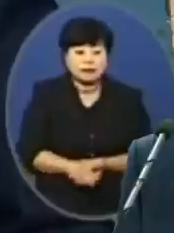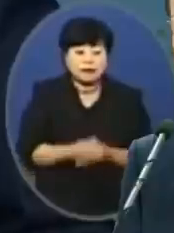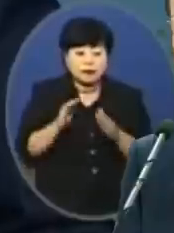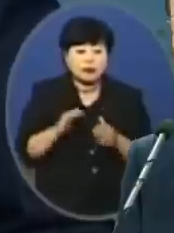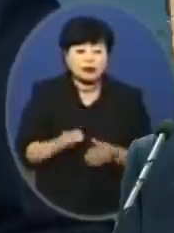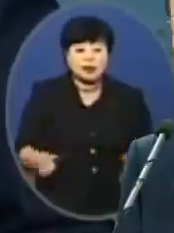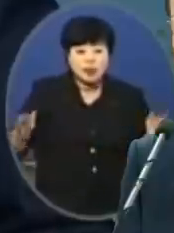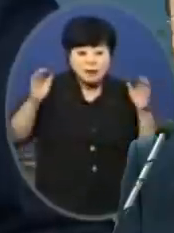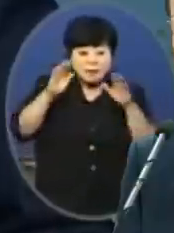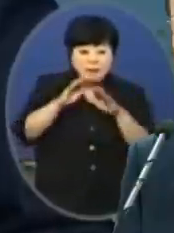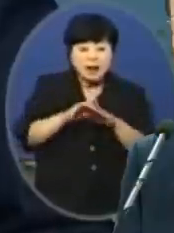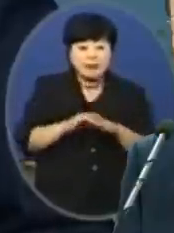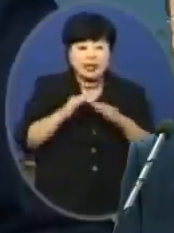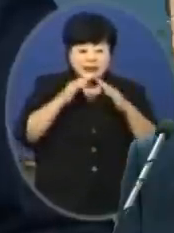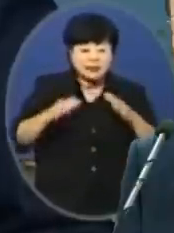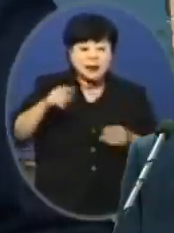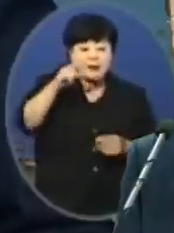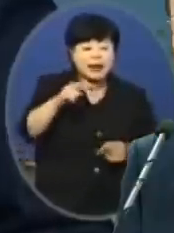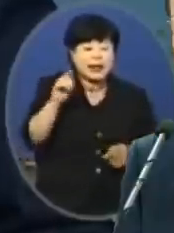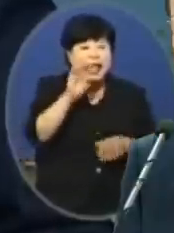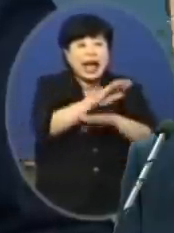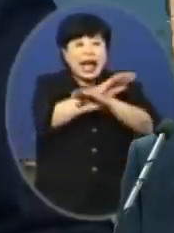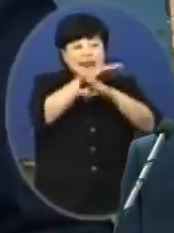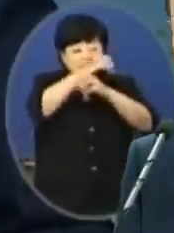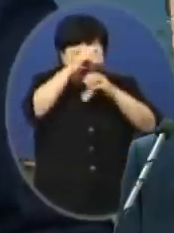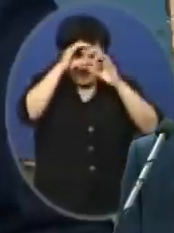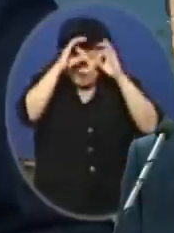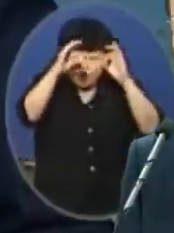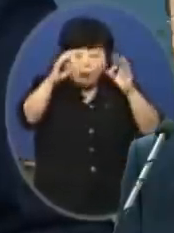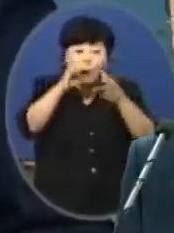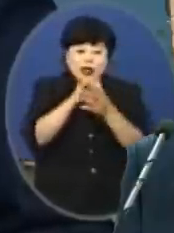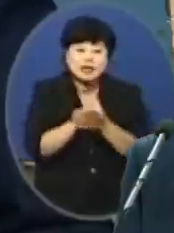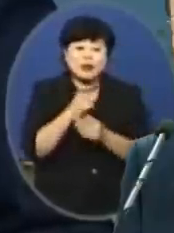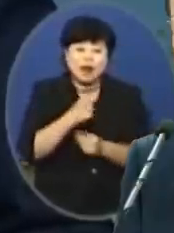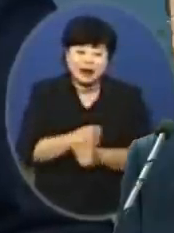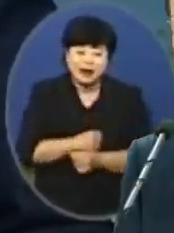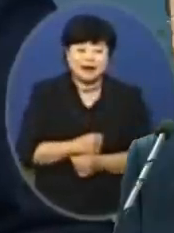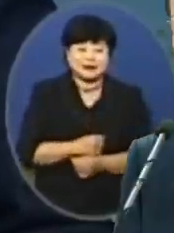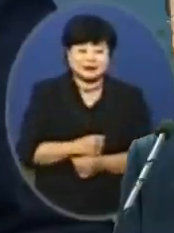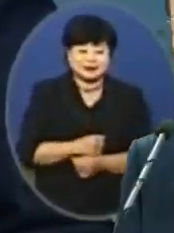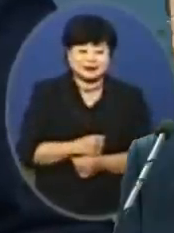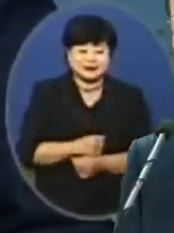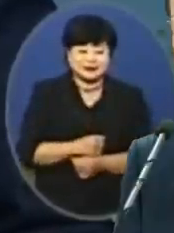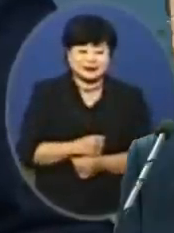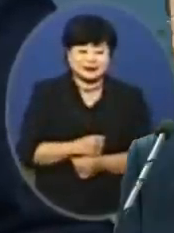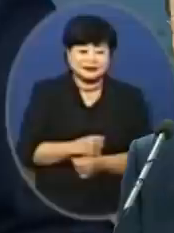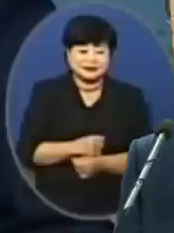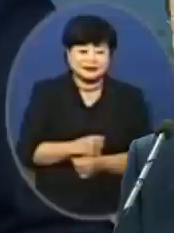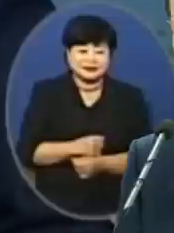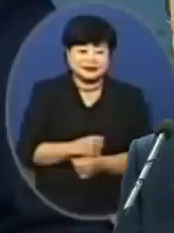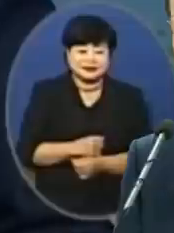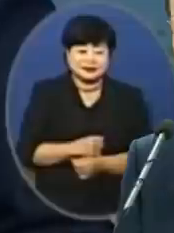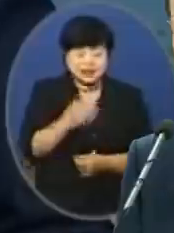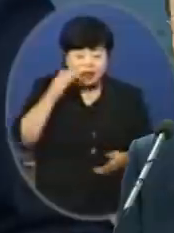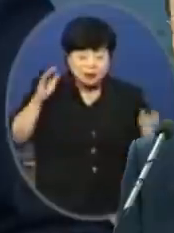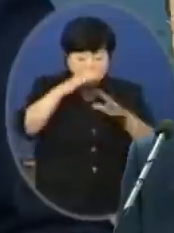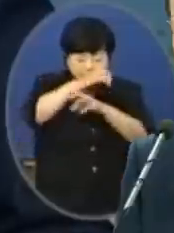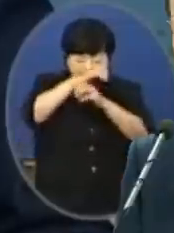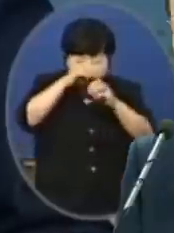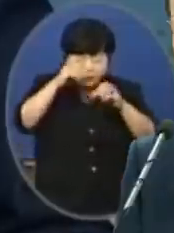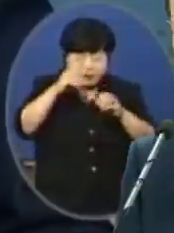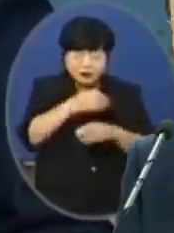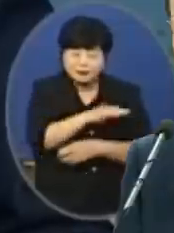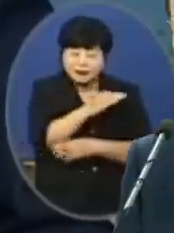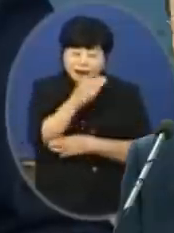오늘 저녁에는 천막 밖에 나가서 하늘을 쳐다봐라. 그래 어제는 뭐 캄캄한 밤에 별들이 하늘에